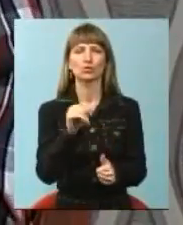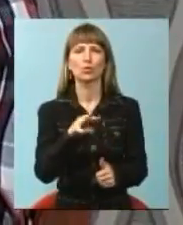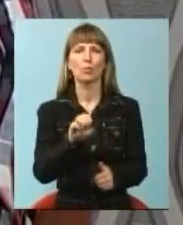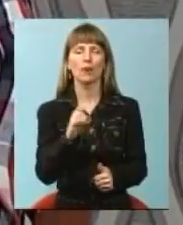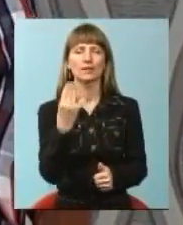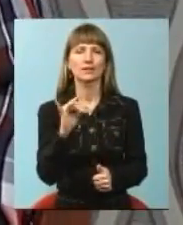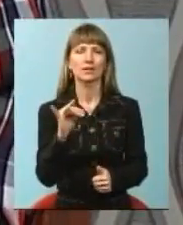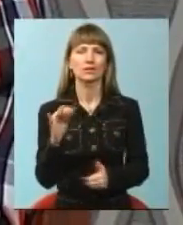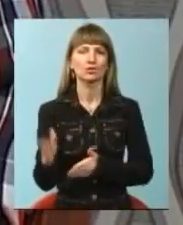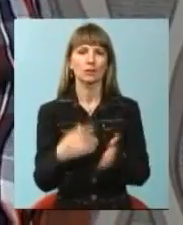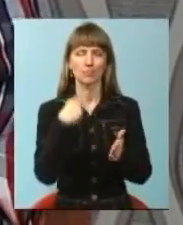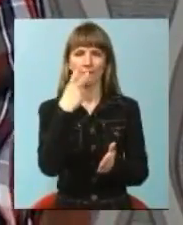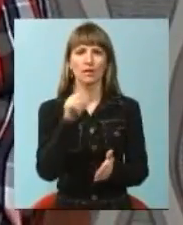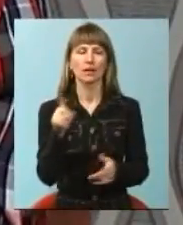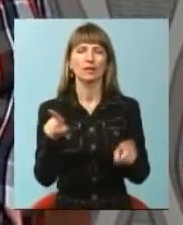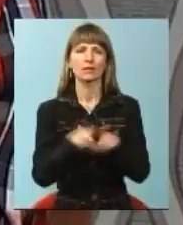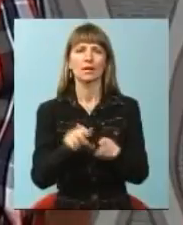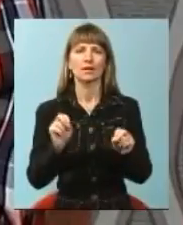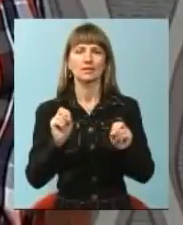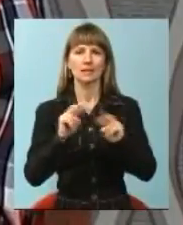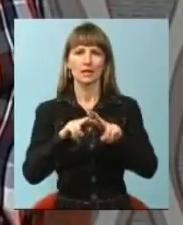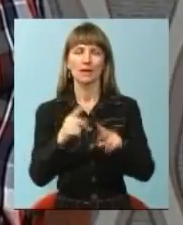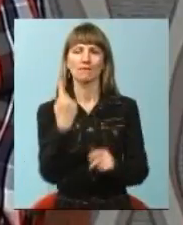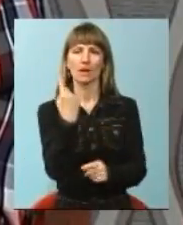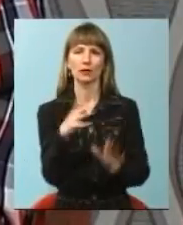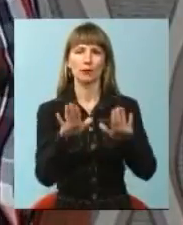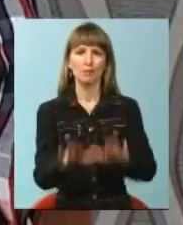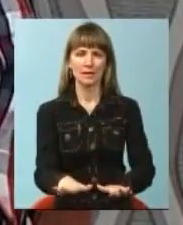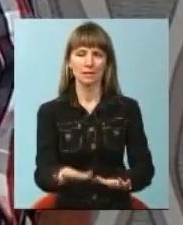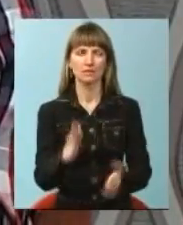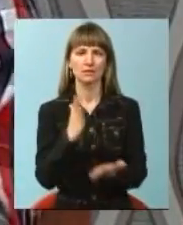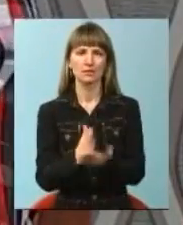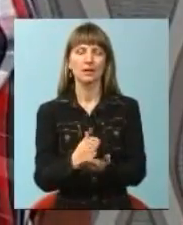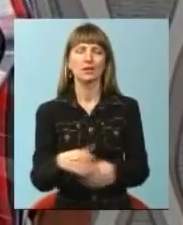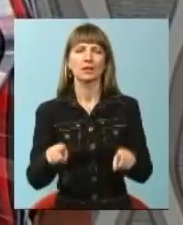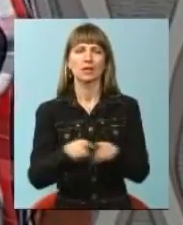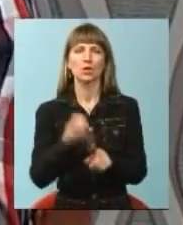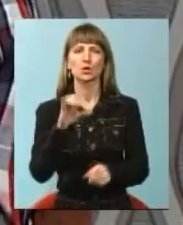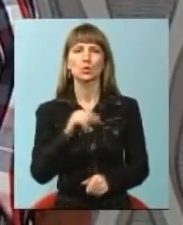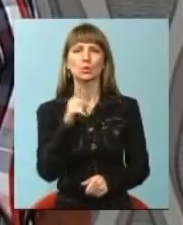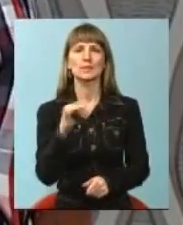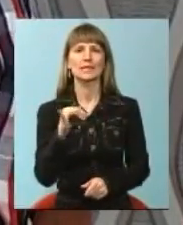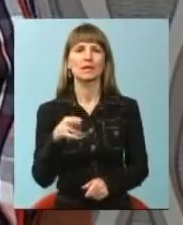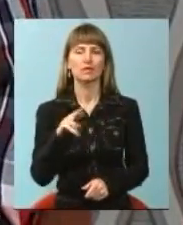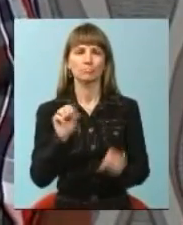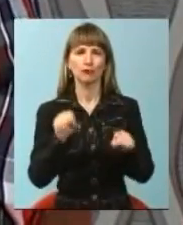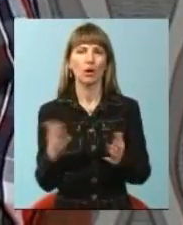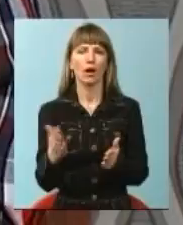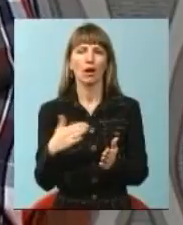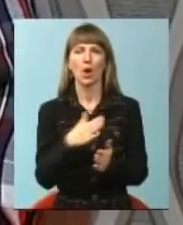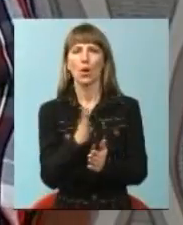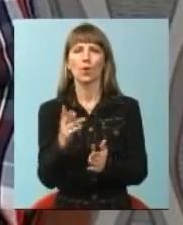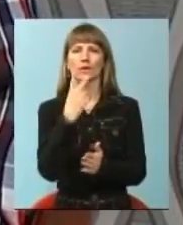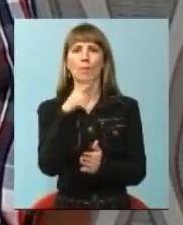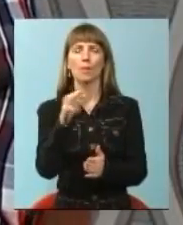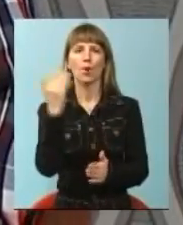ми знаємо, що на небі зірки, так, вони в одному і тому ж місці знаходяться, як наскільки сузір'я ті самі. А чи можна якось орієнтуватися по небу?